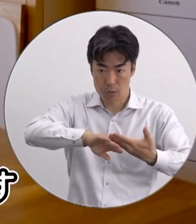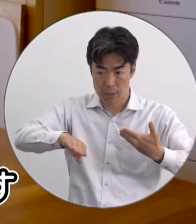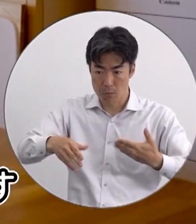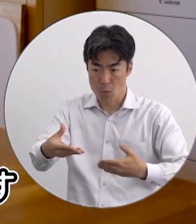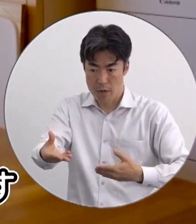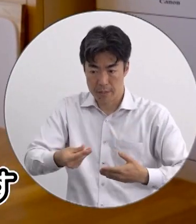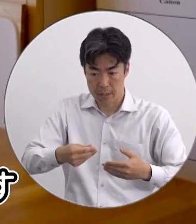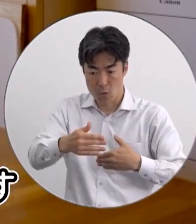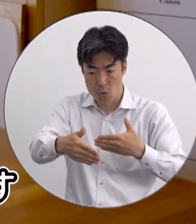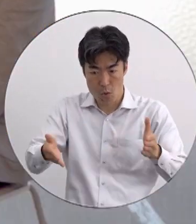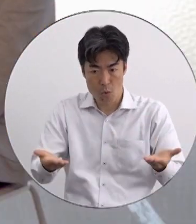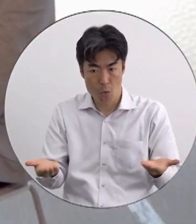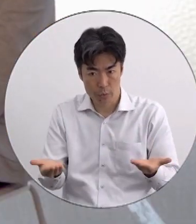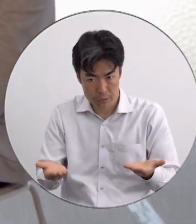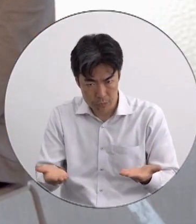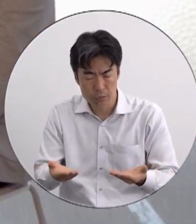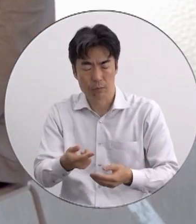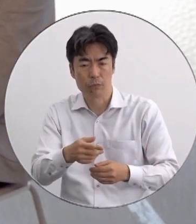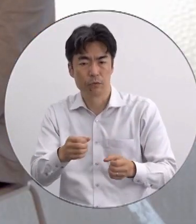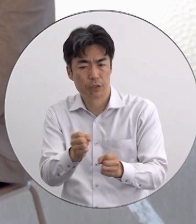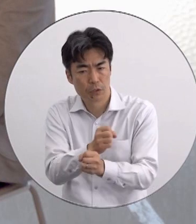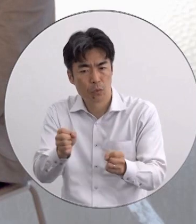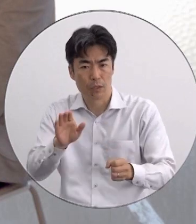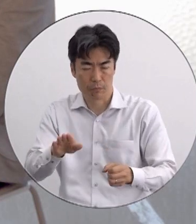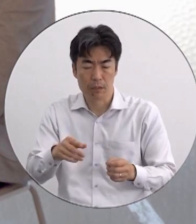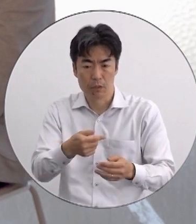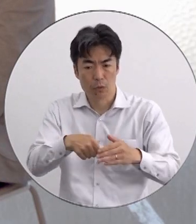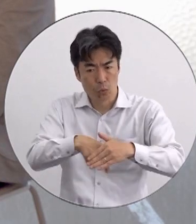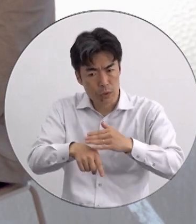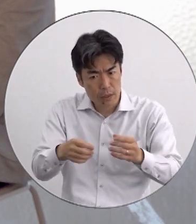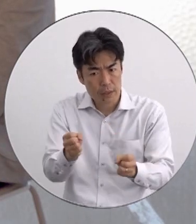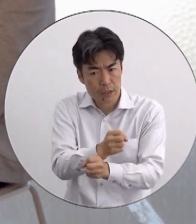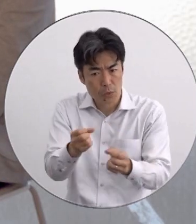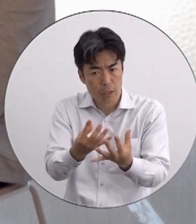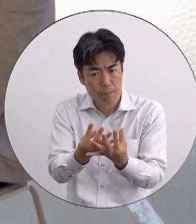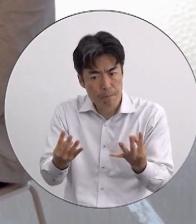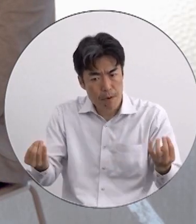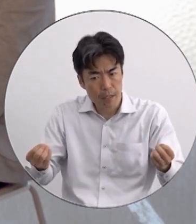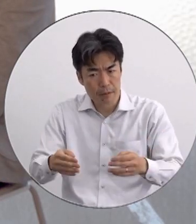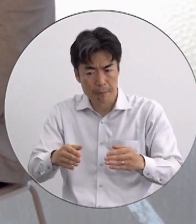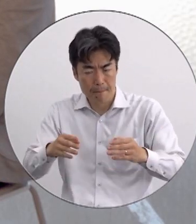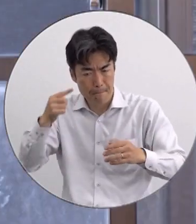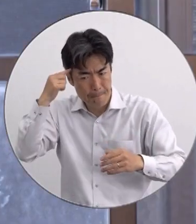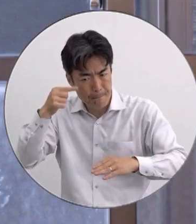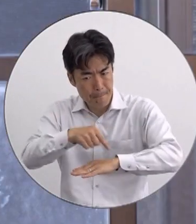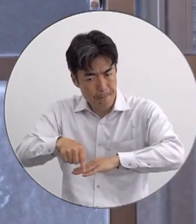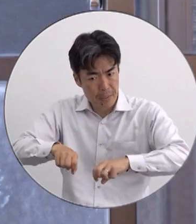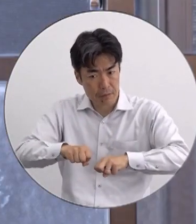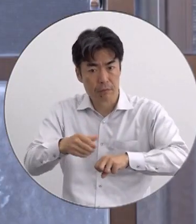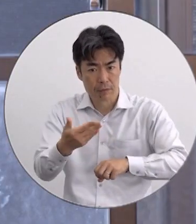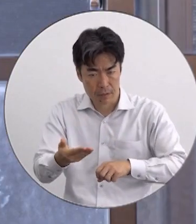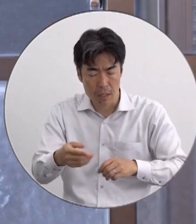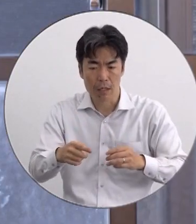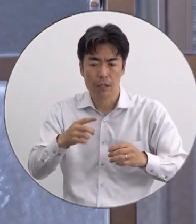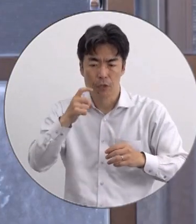。 なんでこのようにさまざまな事業を行っていらっしゃるんですか？ ここの